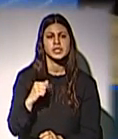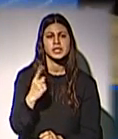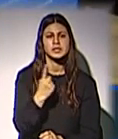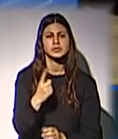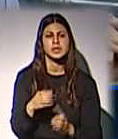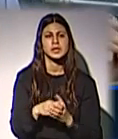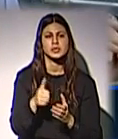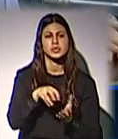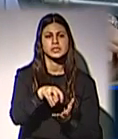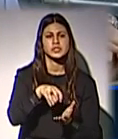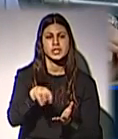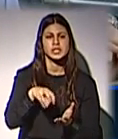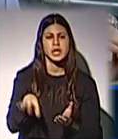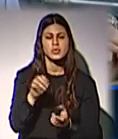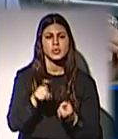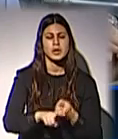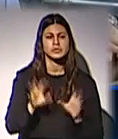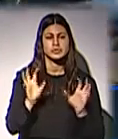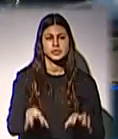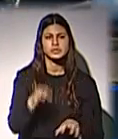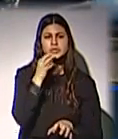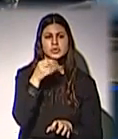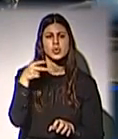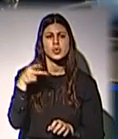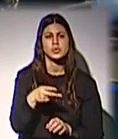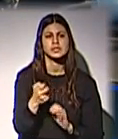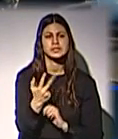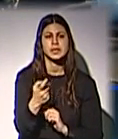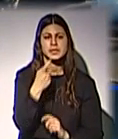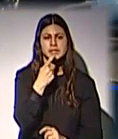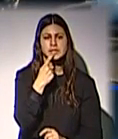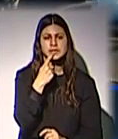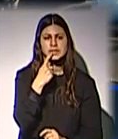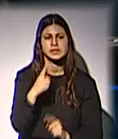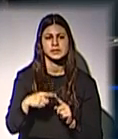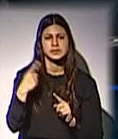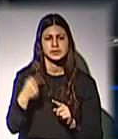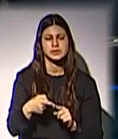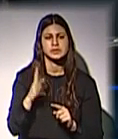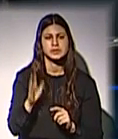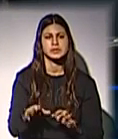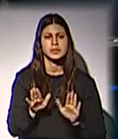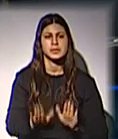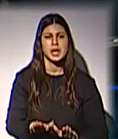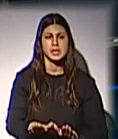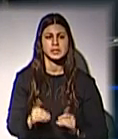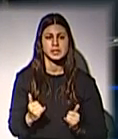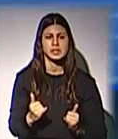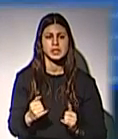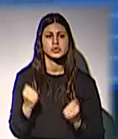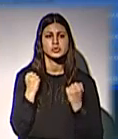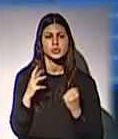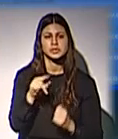saჭადრაკო კავშირის პრეზიდენტად დაინიშნა, ასევე 2018 წლის საჭადრაკო ოლიმპიადის საორგანიზაციო კომიტეტის თავმჯდომარის თანამდებობას იკავებს, სპორტის